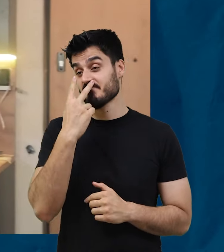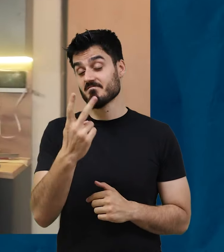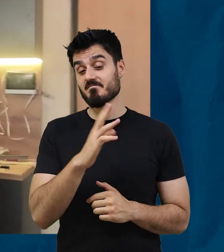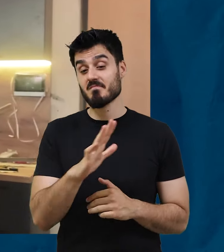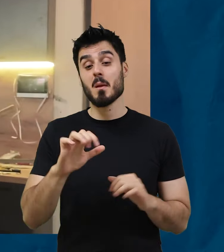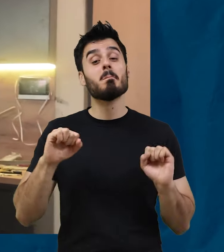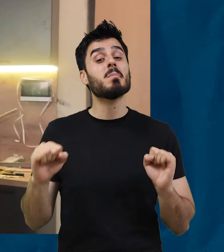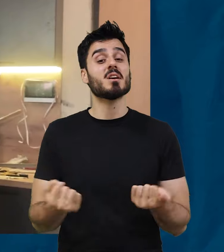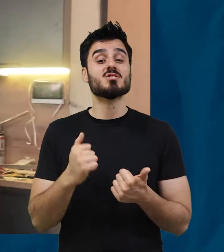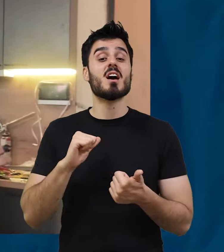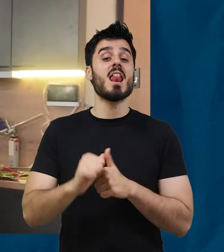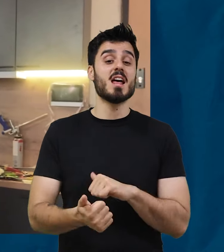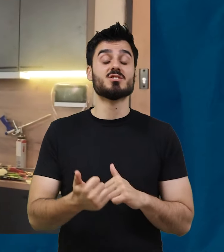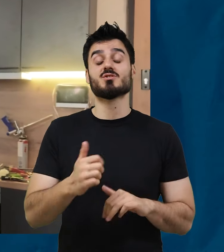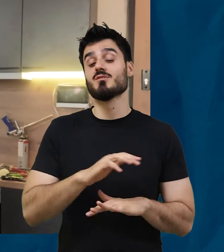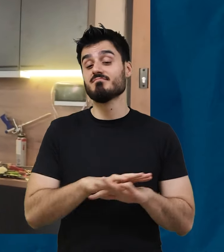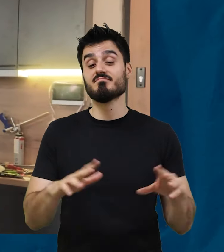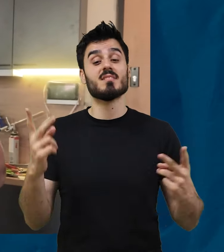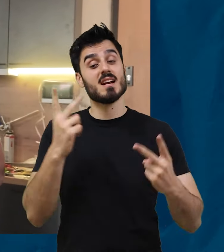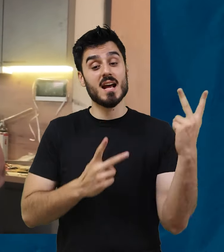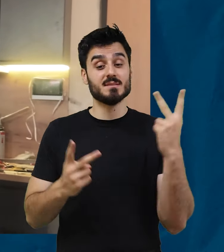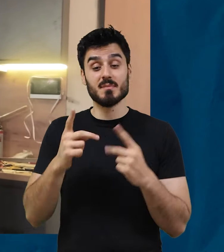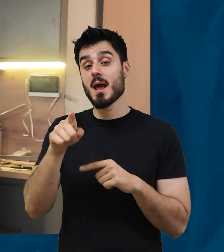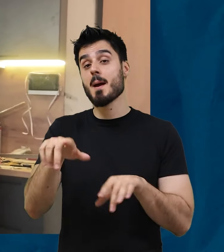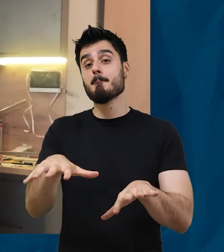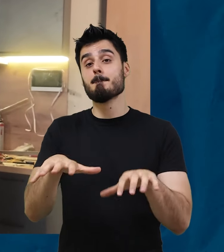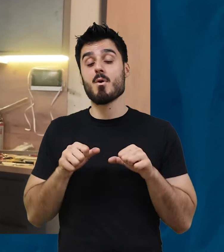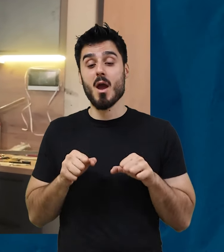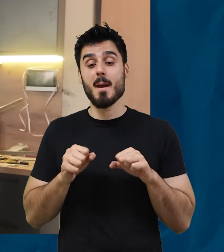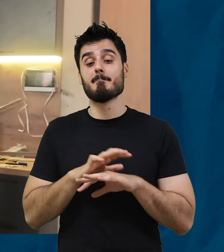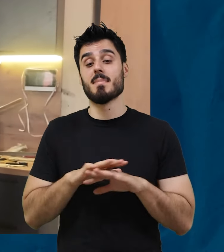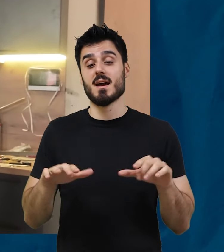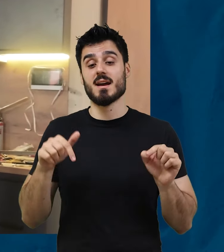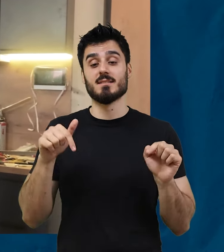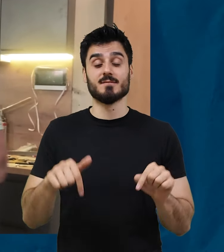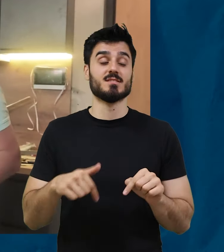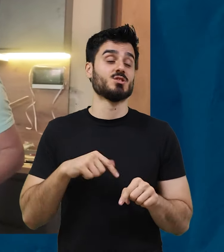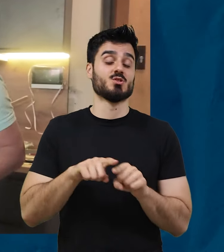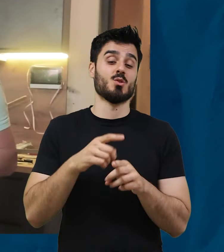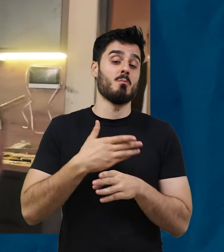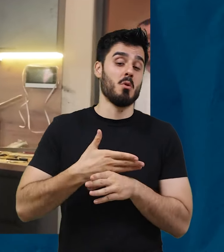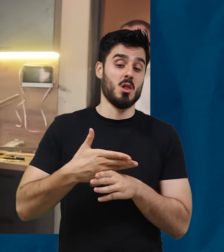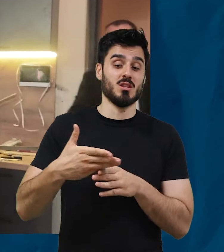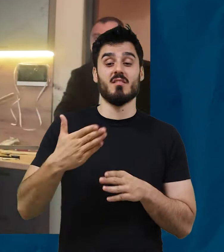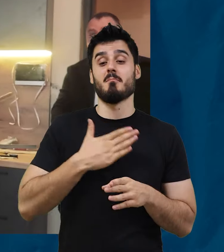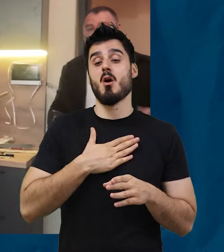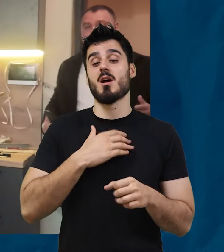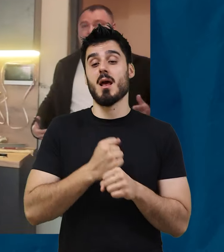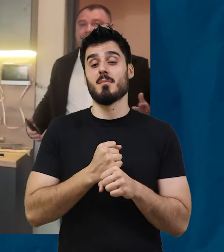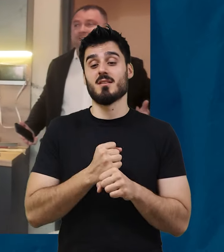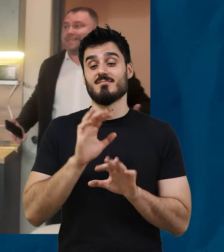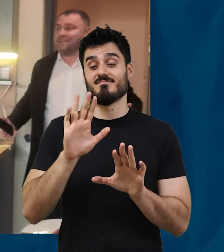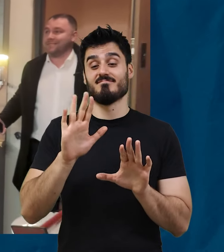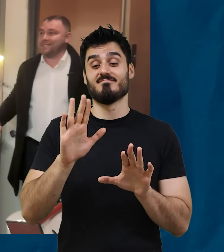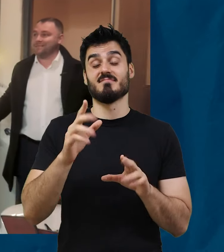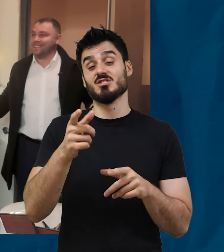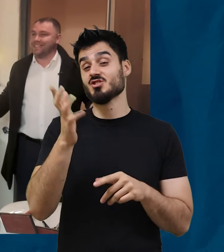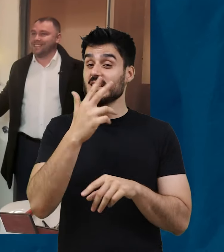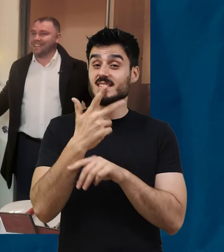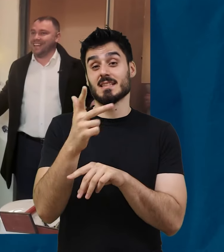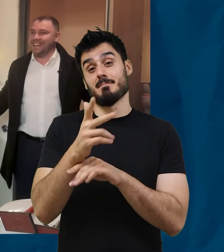Видяхте. Бързо, лесно, с две думи. Разбрахме се, те поемат задачата, а аз продължавам тук с моите си неща. Значи аз не знам, ще се снима ли?